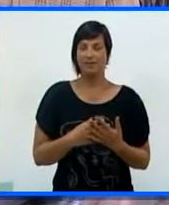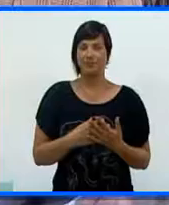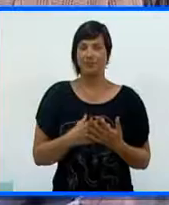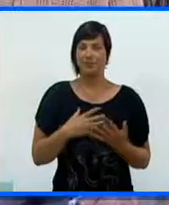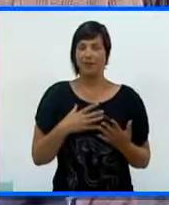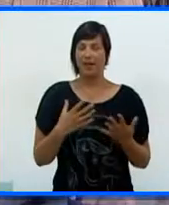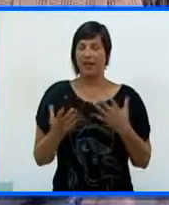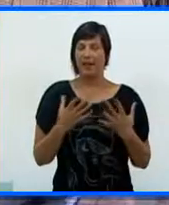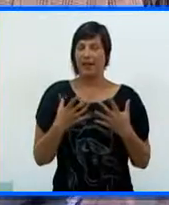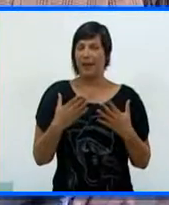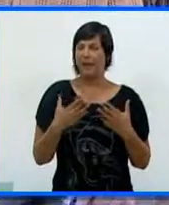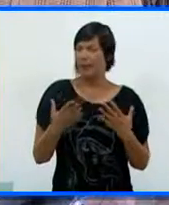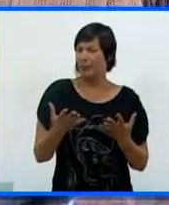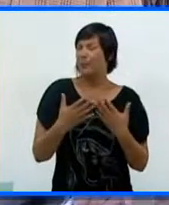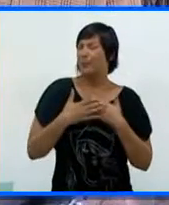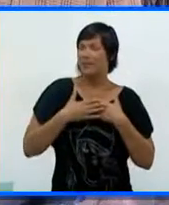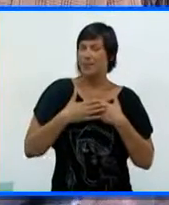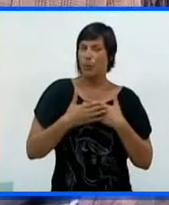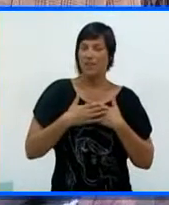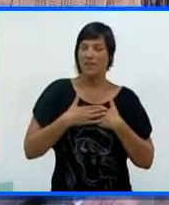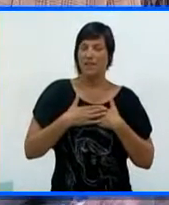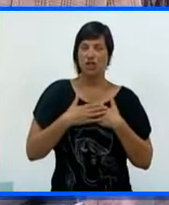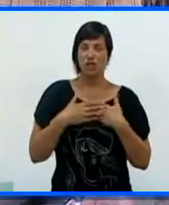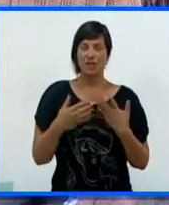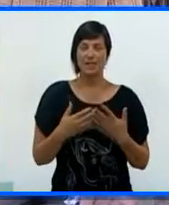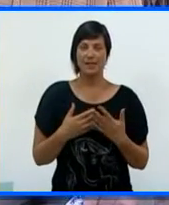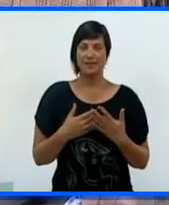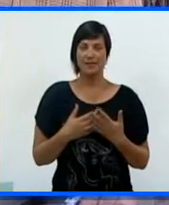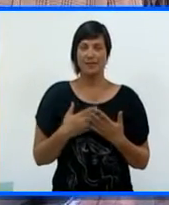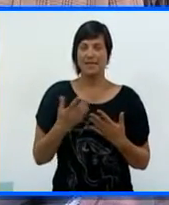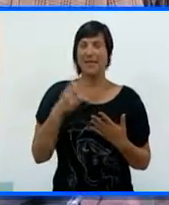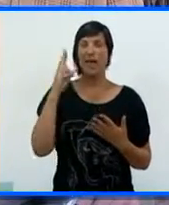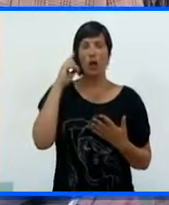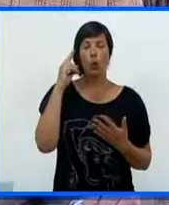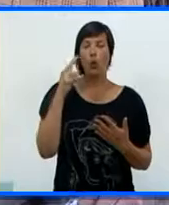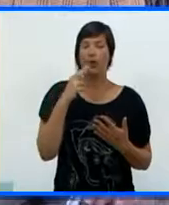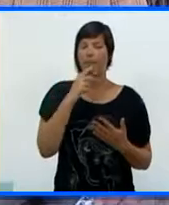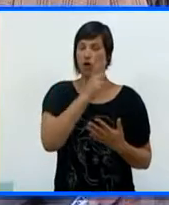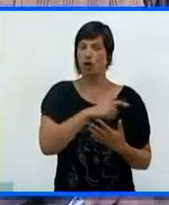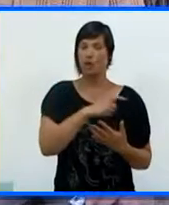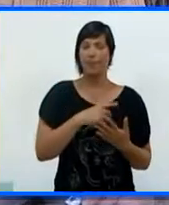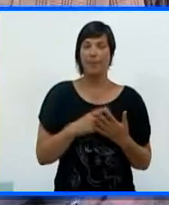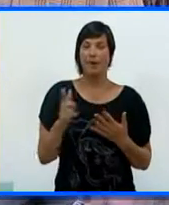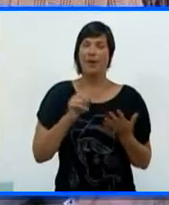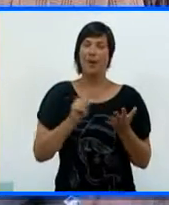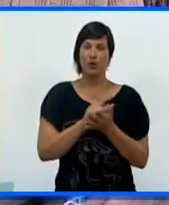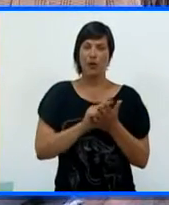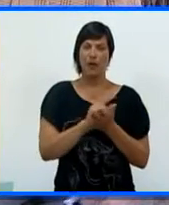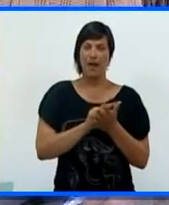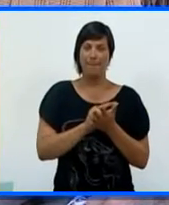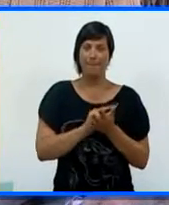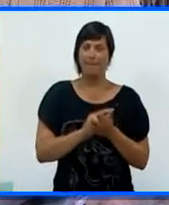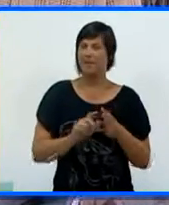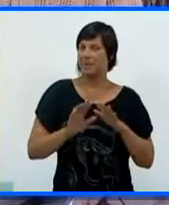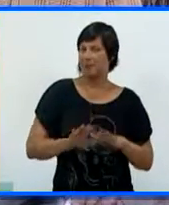nešto, nema jednog pristupačnog pristupa sa gluhima, nemaju vremena da